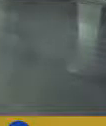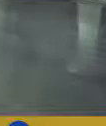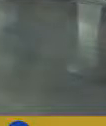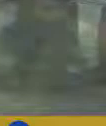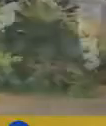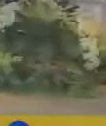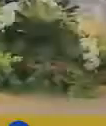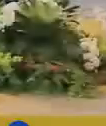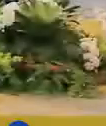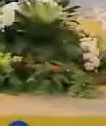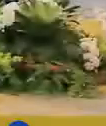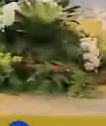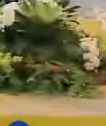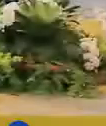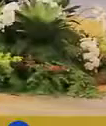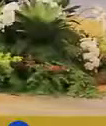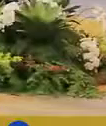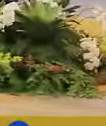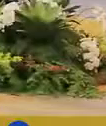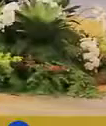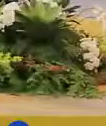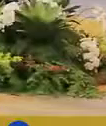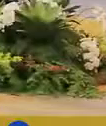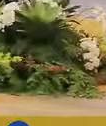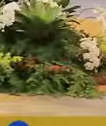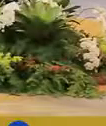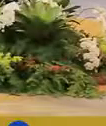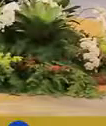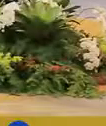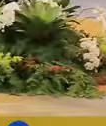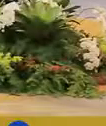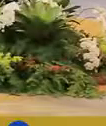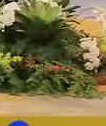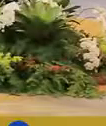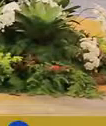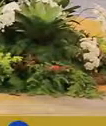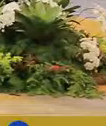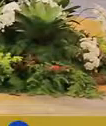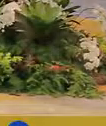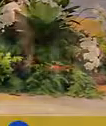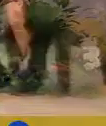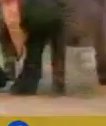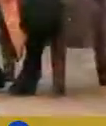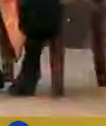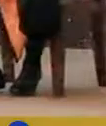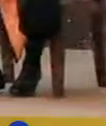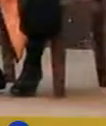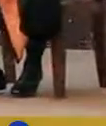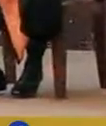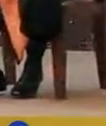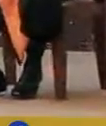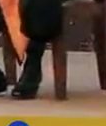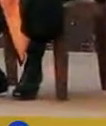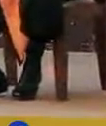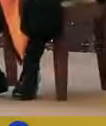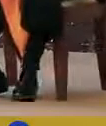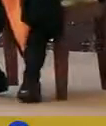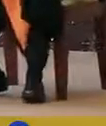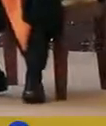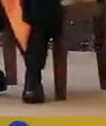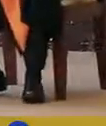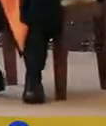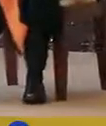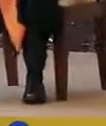Berbeda dari tahun sebelumnya, pelaksanaan Sidang Pleno Istimewa Laporan Tahunan dilaksanakan secara konvensional yang dibagi menjadi